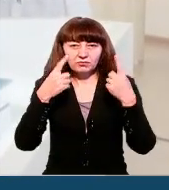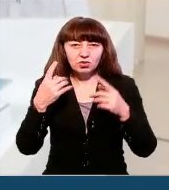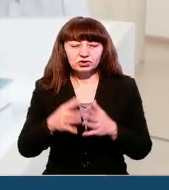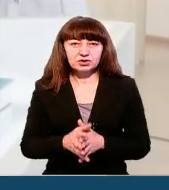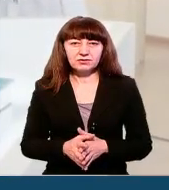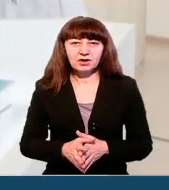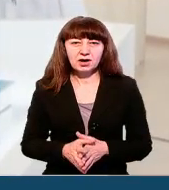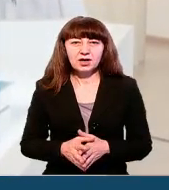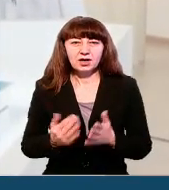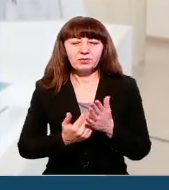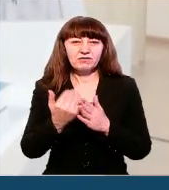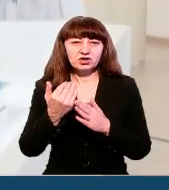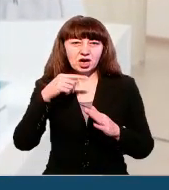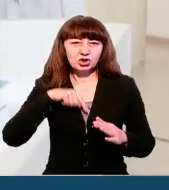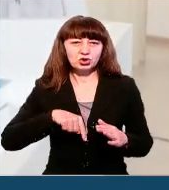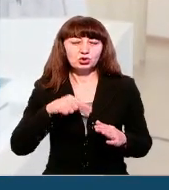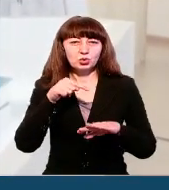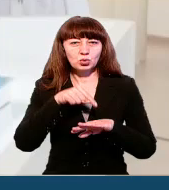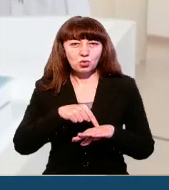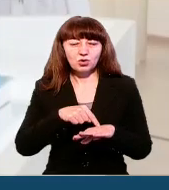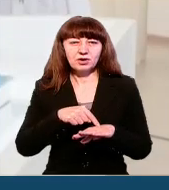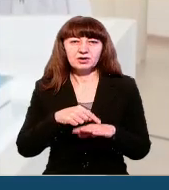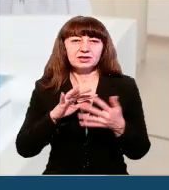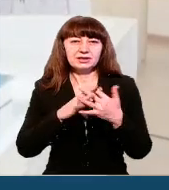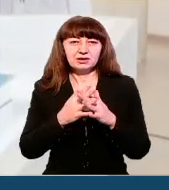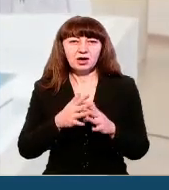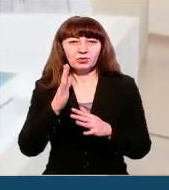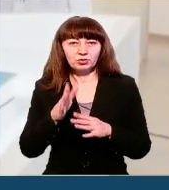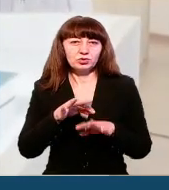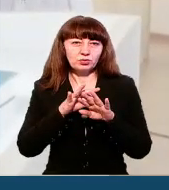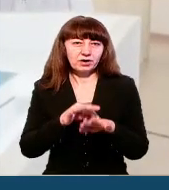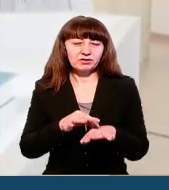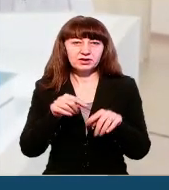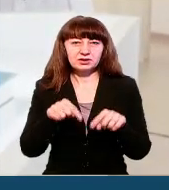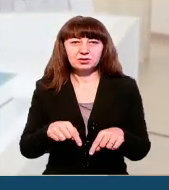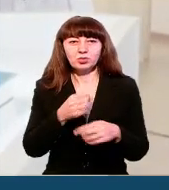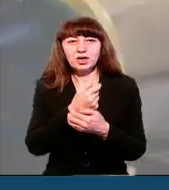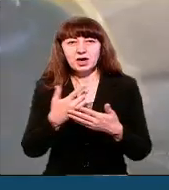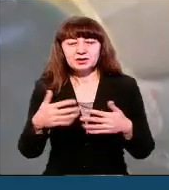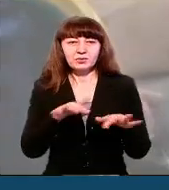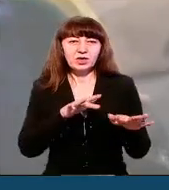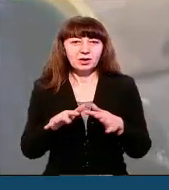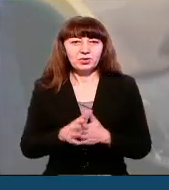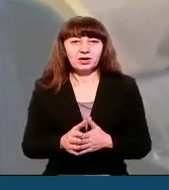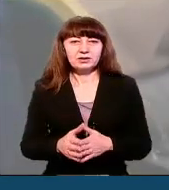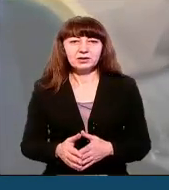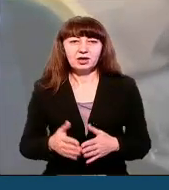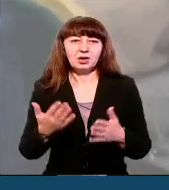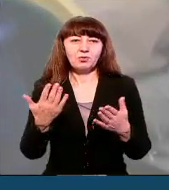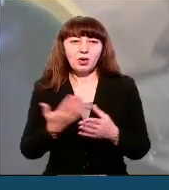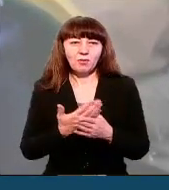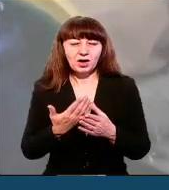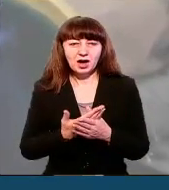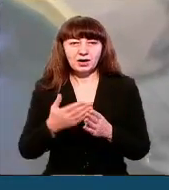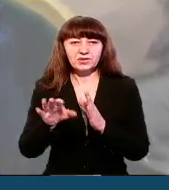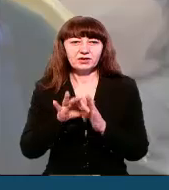Біз болашақта да түрлі іс-шараларды ұйымдастырып, жастардың талантын ұштауға көмектесеміз. Жаңа сахнаға шыққан